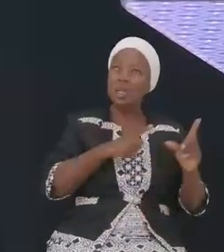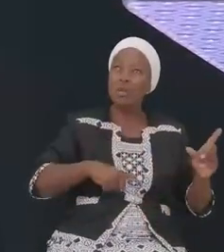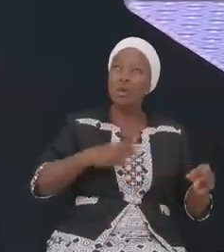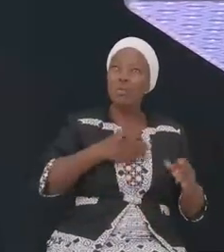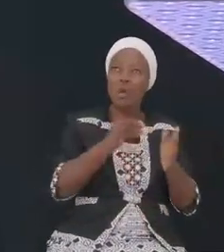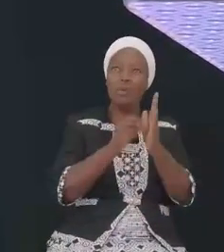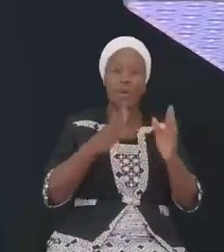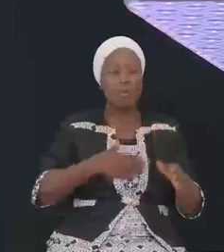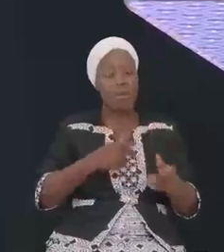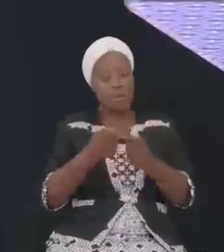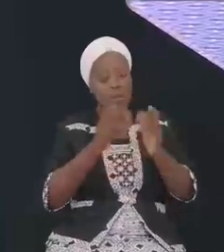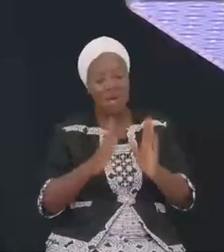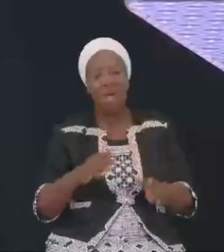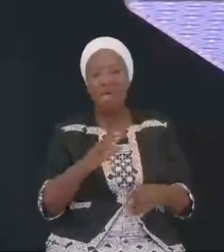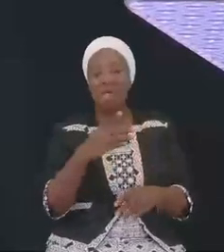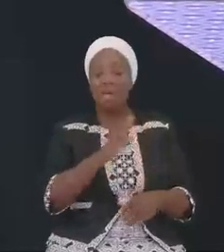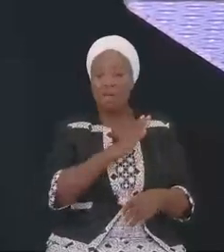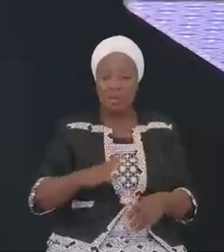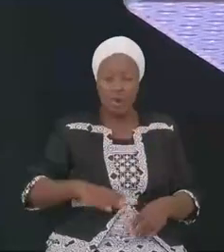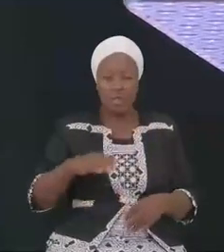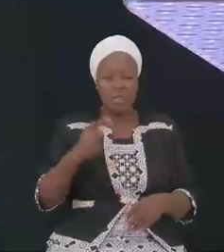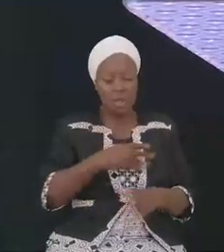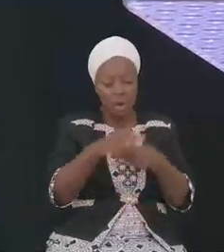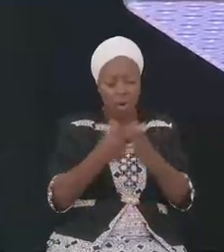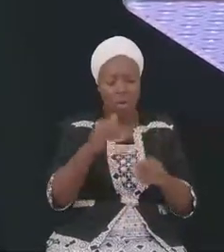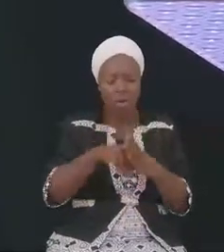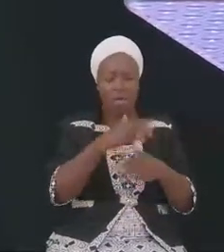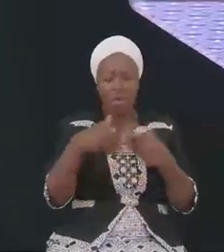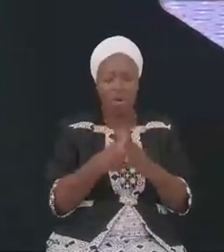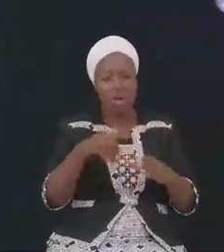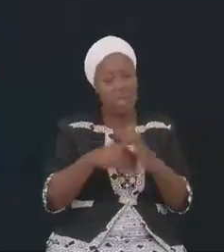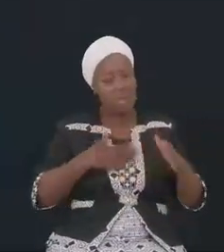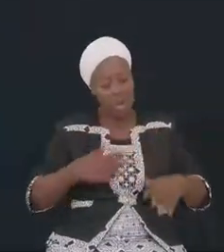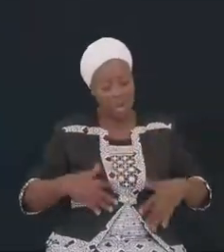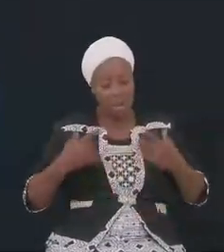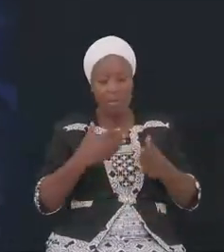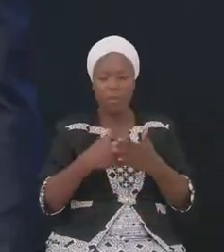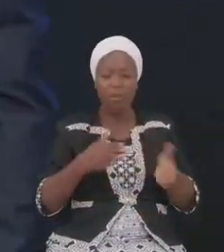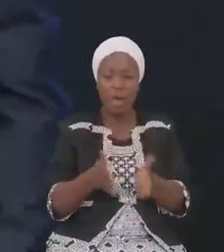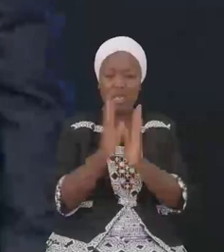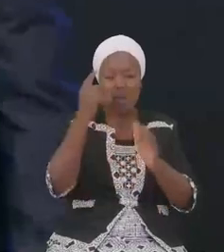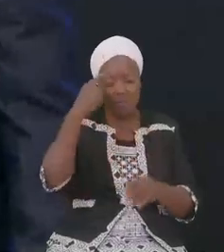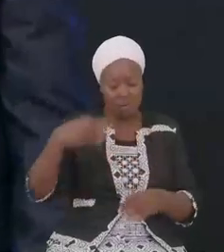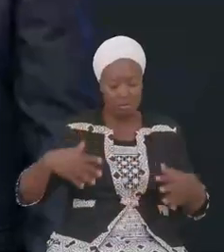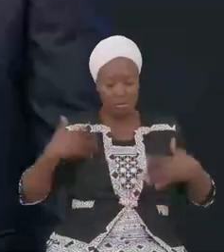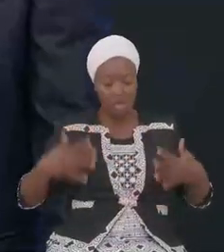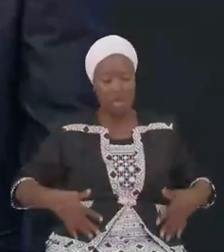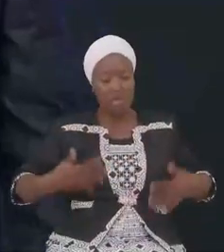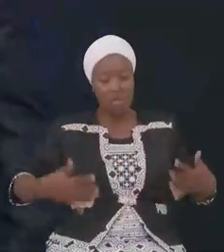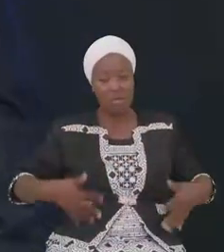contrôleur, Christ, tout dans ma vie. Avant de demander des